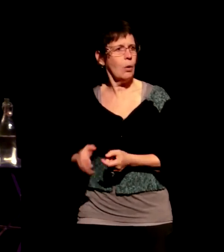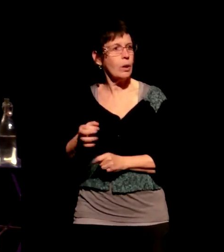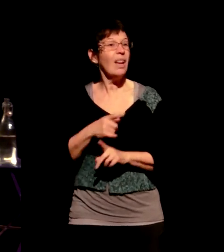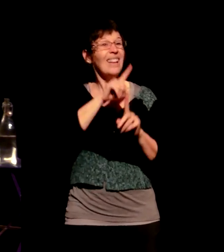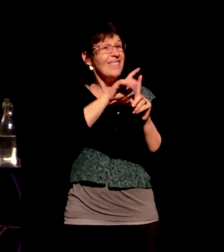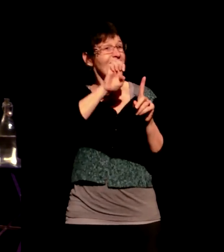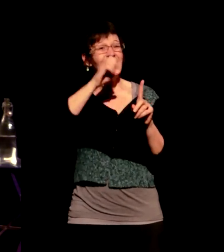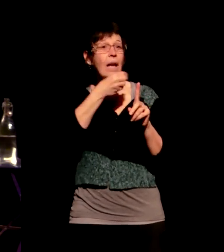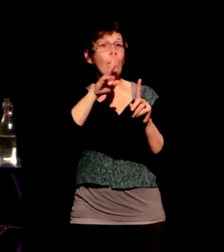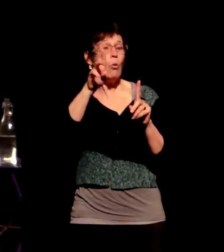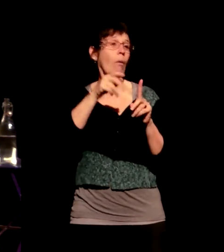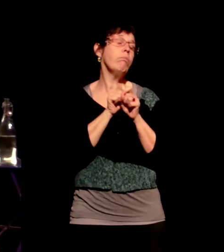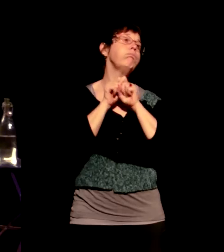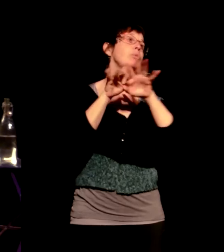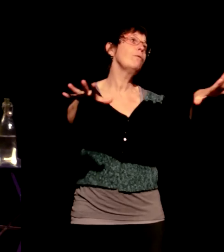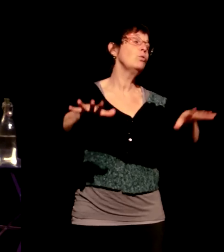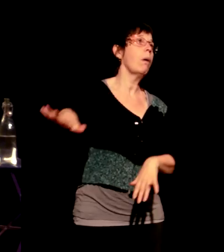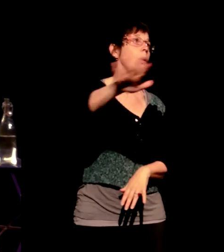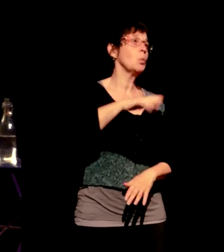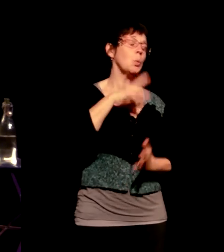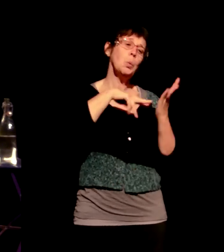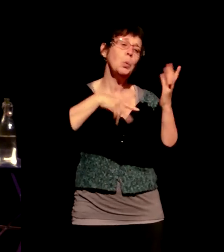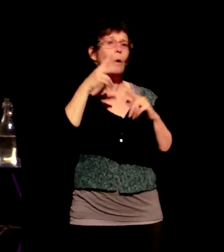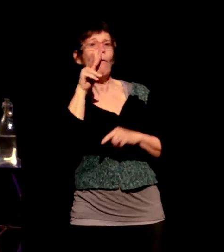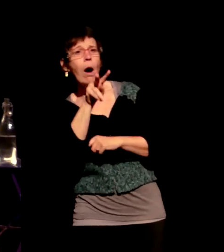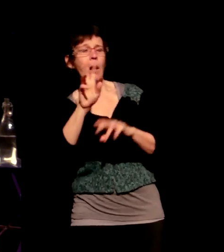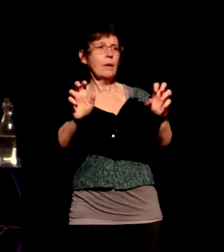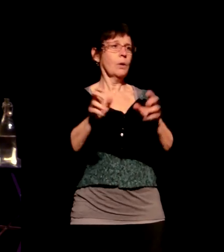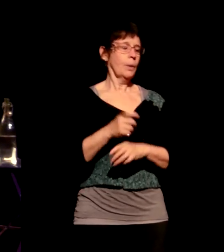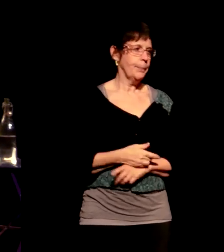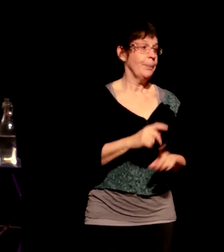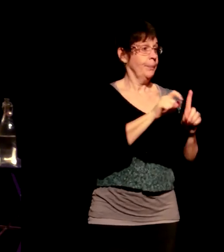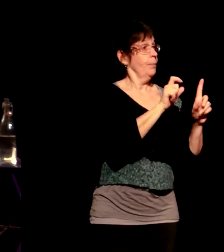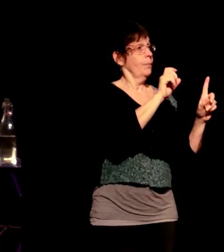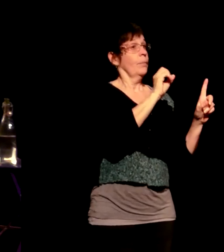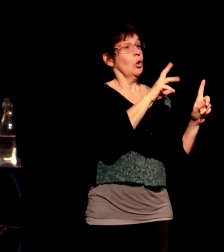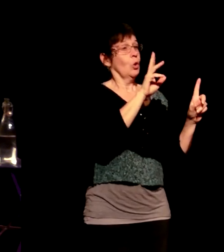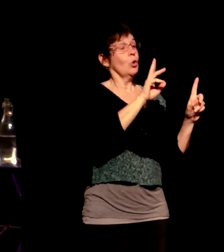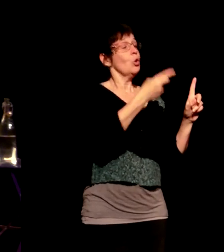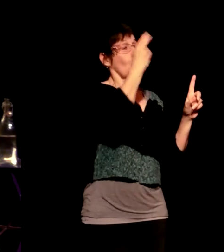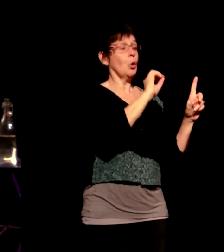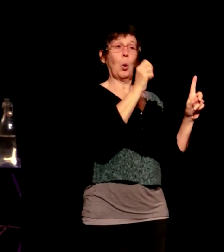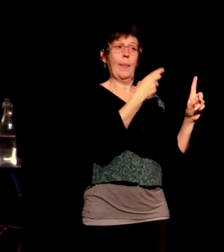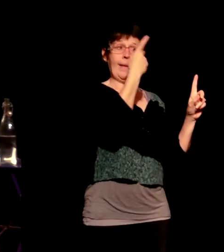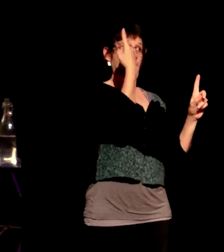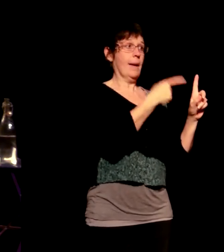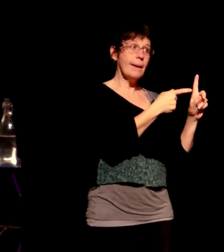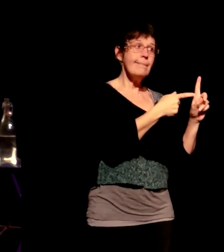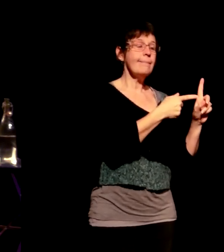Zemmour. Dans le cas de Dieudonné, qui typiquement Dieudonné n'est pas censuré, il a des espaces d'expression et même plus qu'il n'en faut, mais cette personne a été, par une